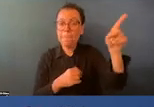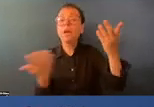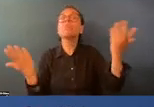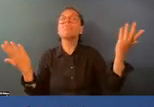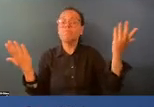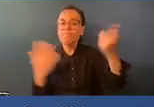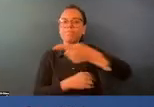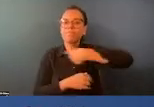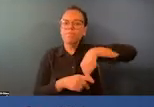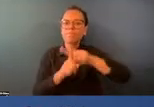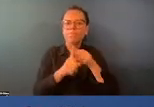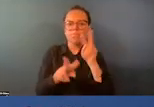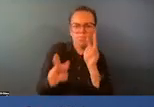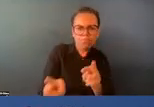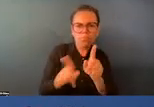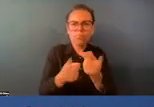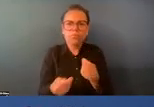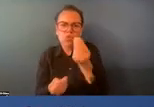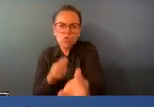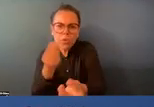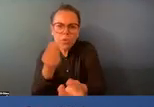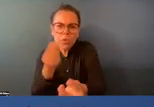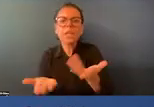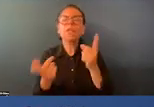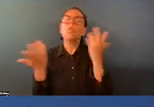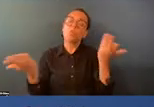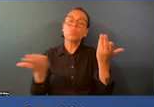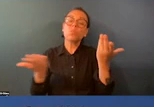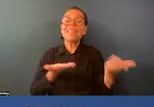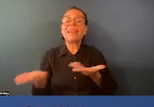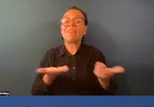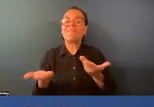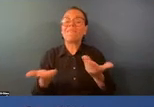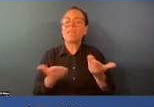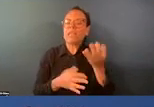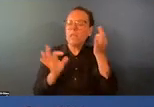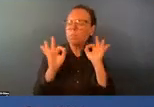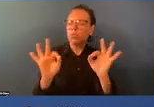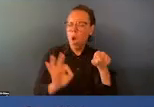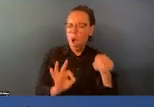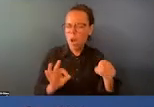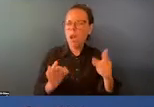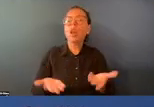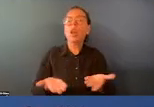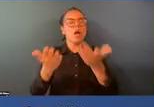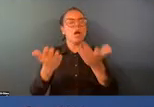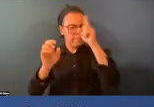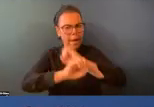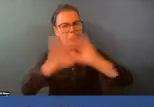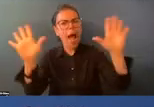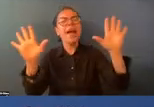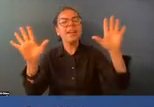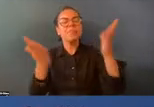продукцию. Все это входит в компетенции нашей службы, и мы ежедневно этим занимаемся. Службы работают более